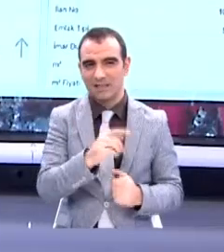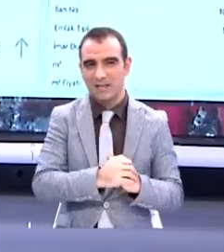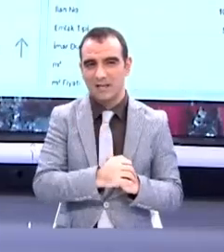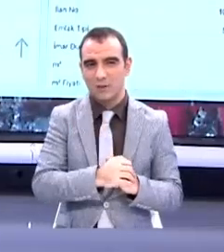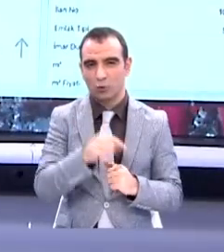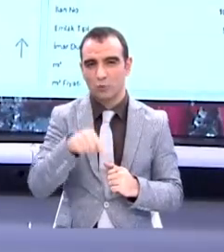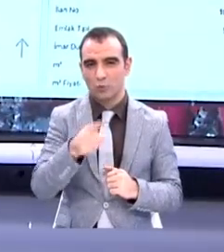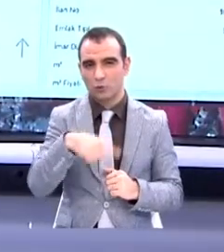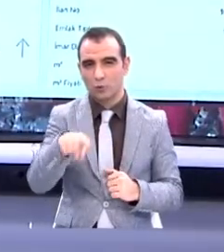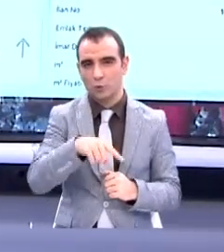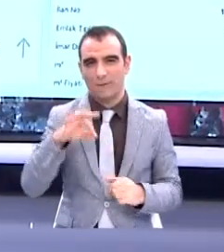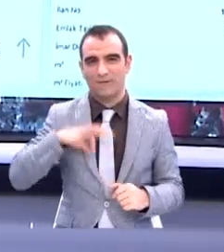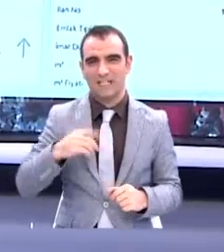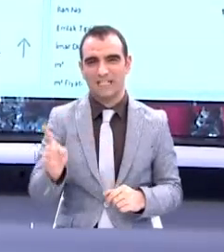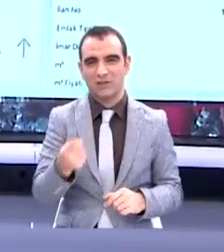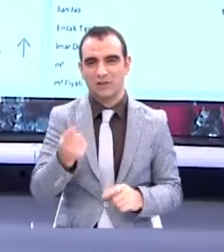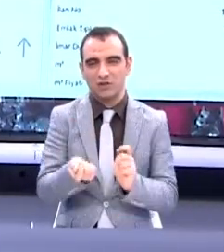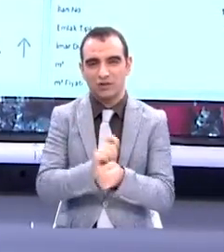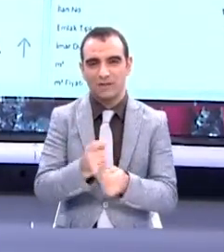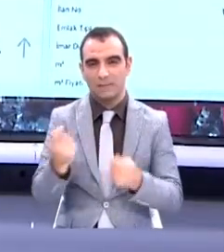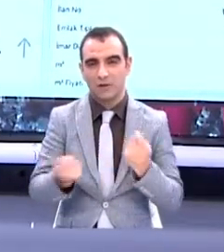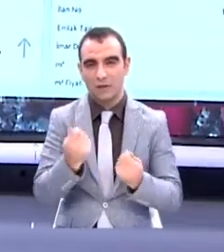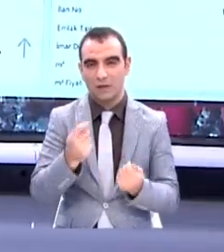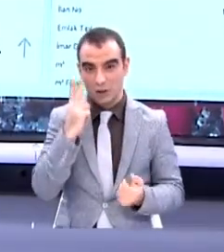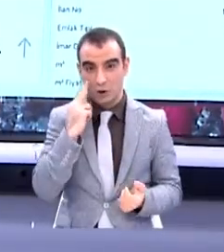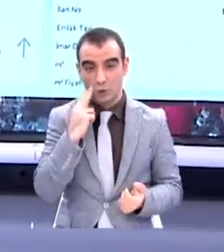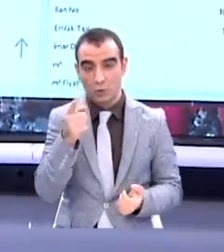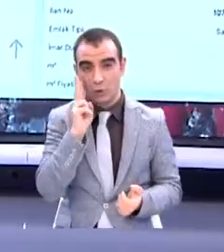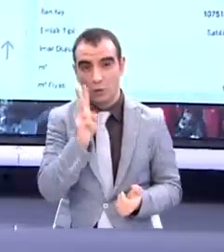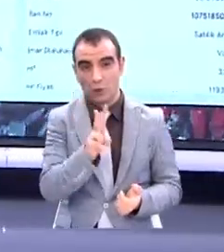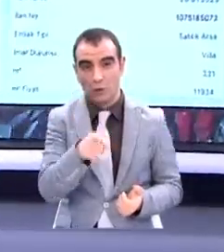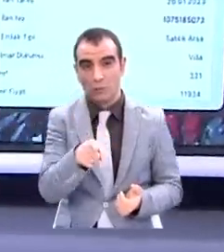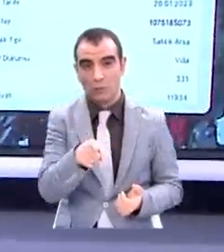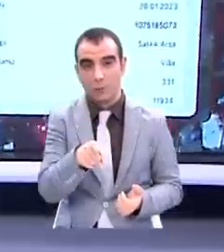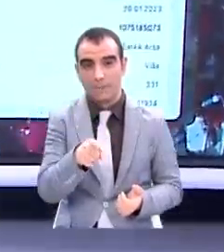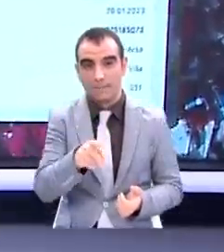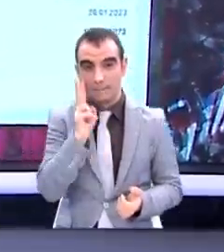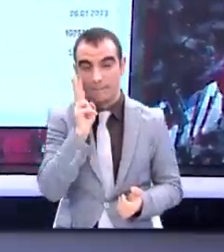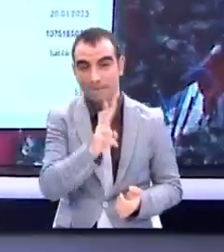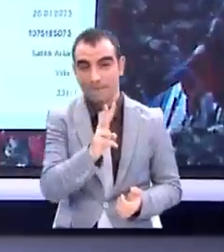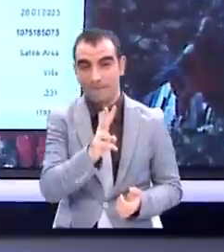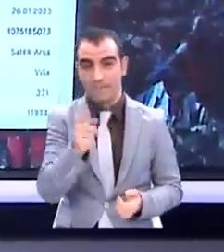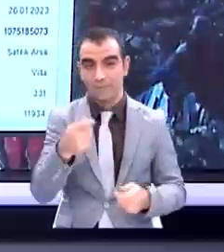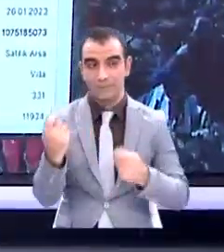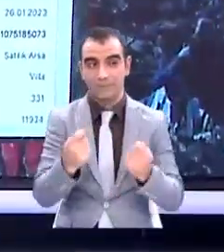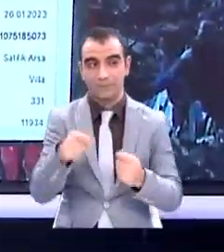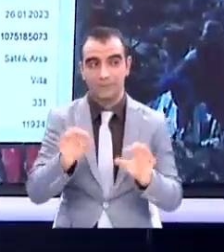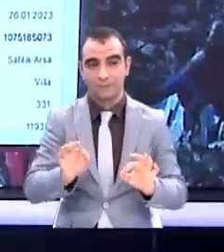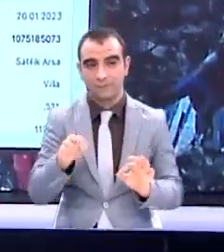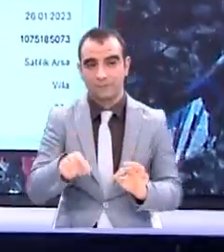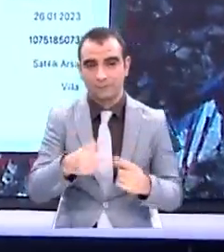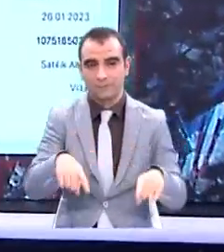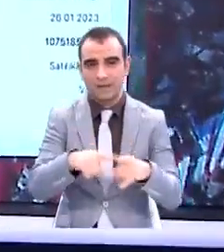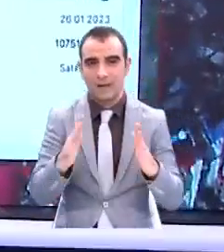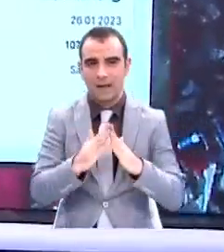bunu fırsata çevirmeye çalışıyorsunuz böyle şey olur mu yakışıyor mu bakınız bakınız işte şimdi bir prefabrik